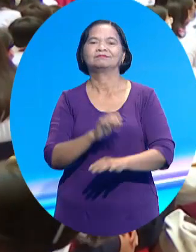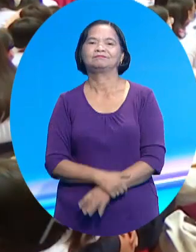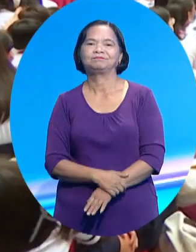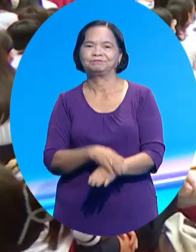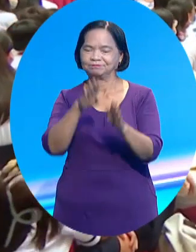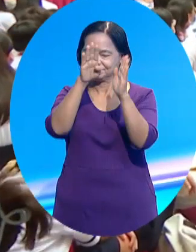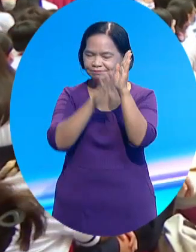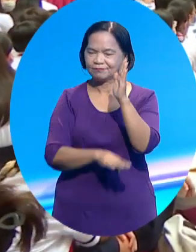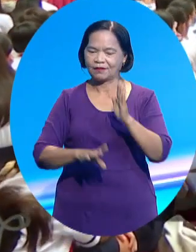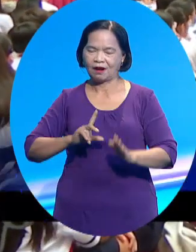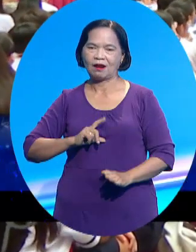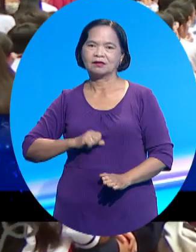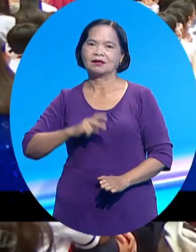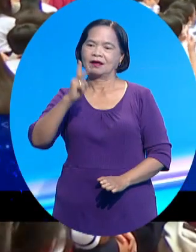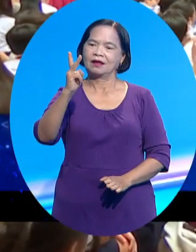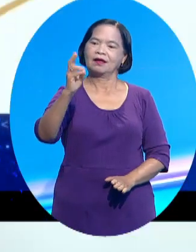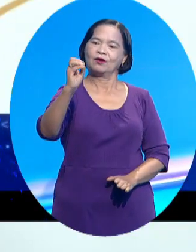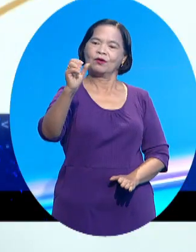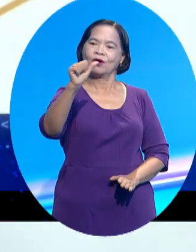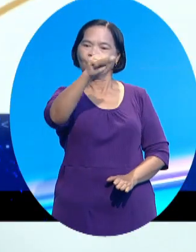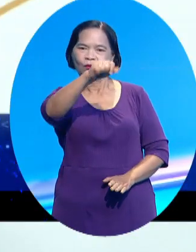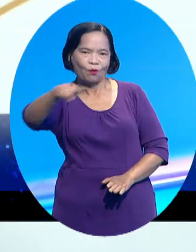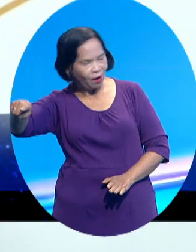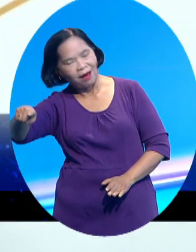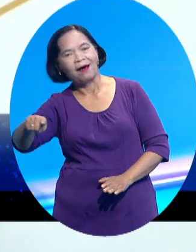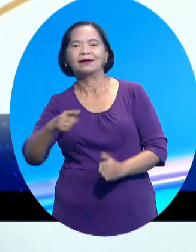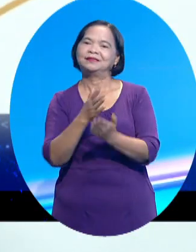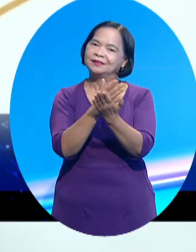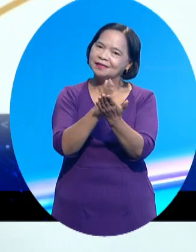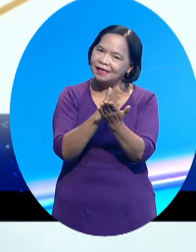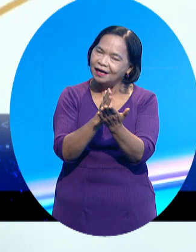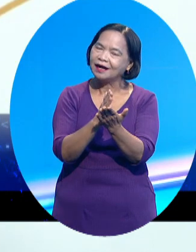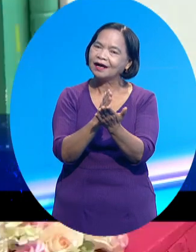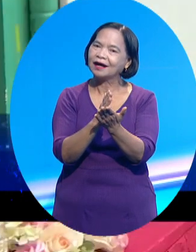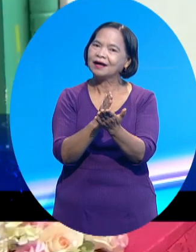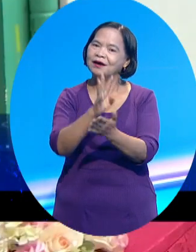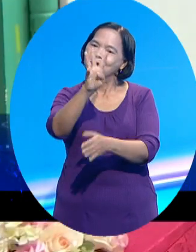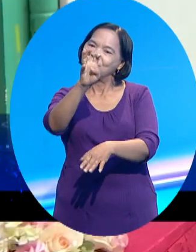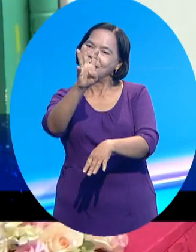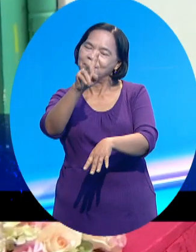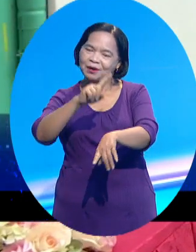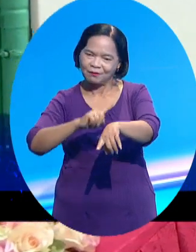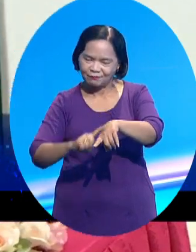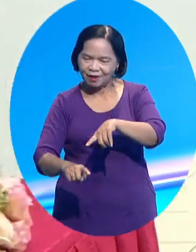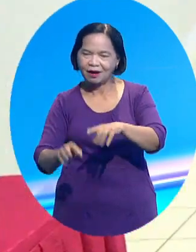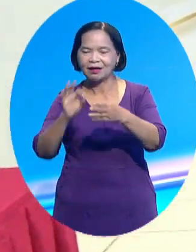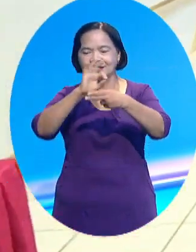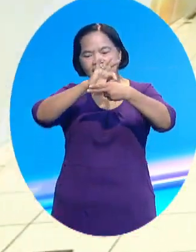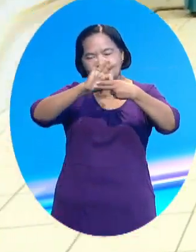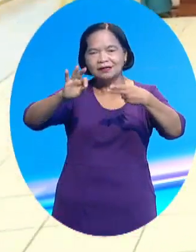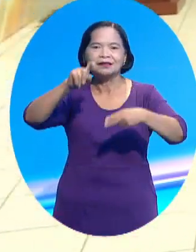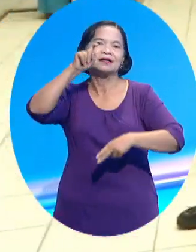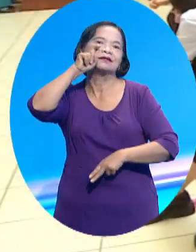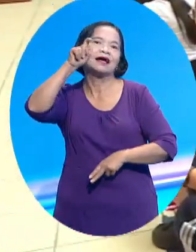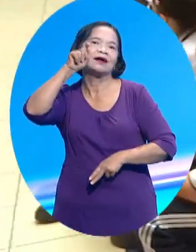Chương trình do luật sư Trương Thị Hòa thuộc Đoàn Luật sư Thành phố Hồ Chí Minh chia sẻ, chỉ gói gọn trong 30 phút nhưng những vấn đề xoay quanh về đạo